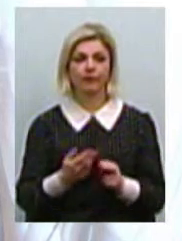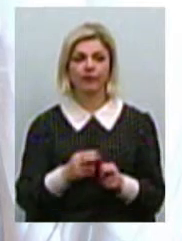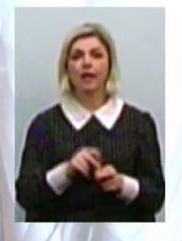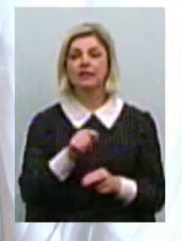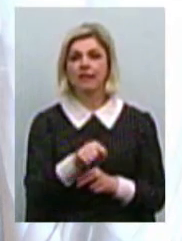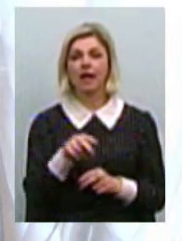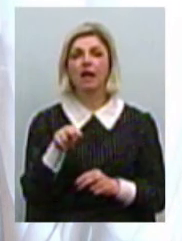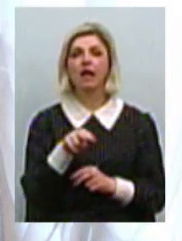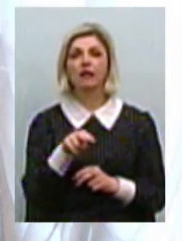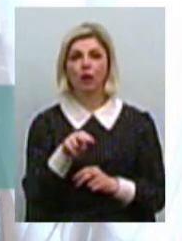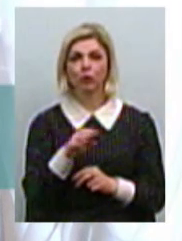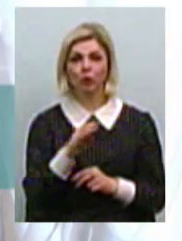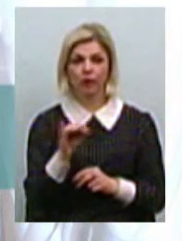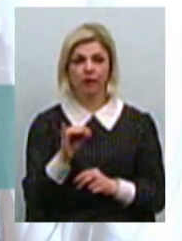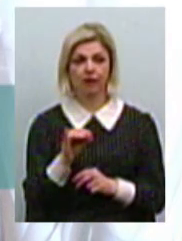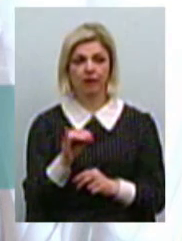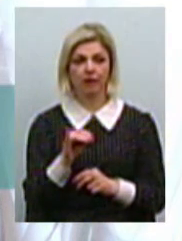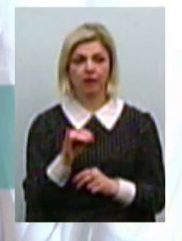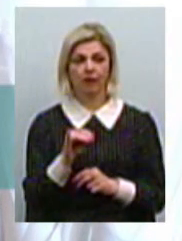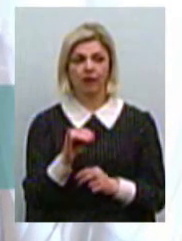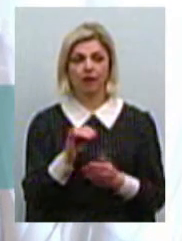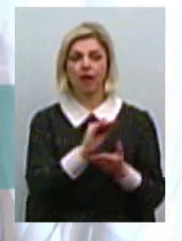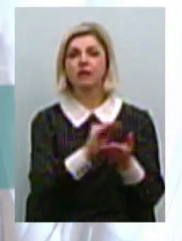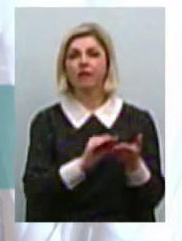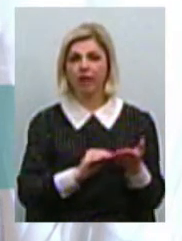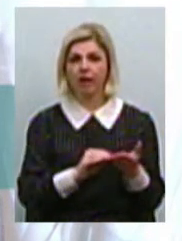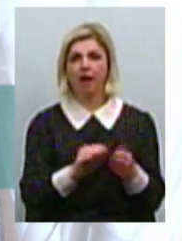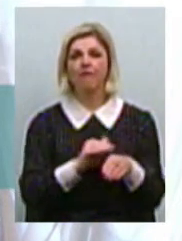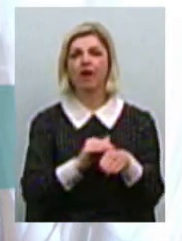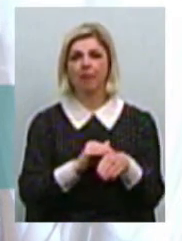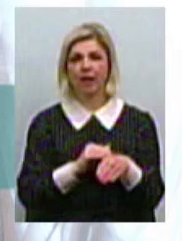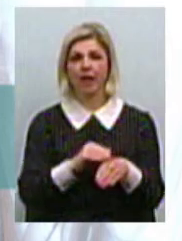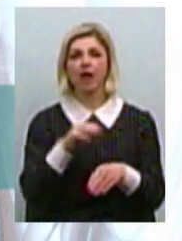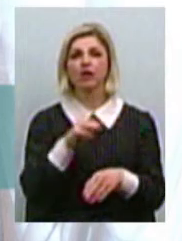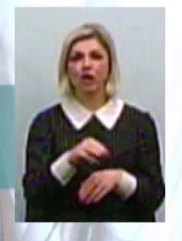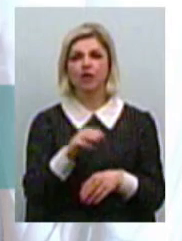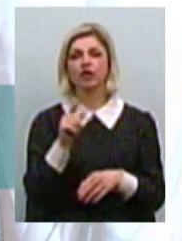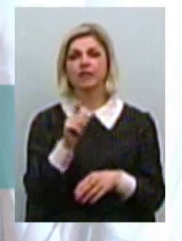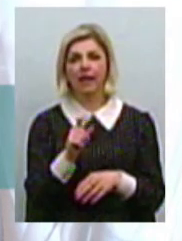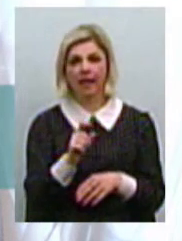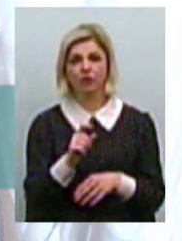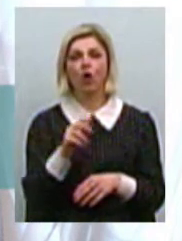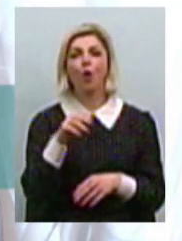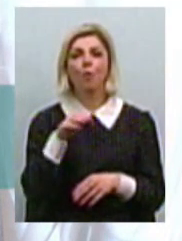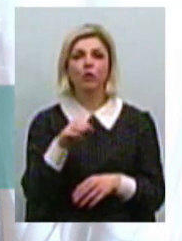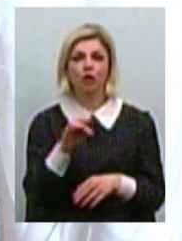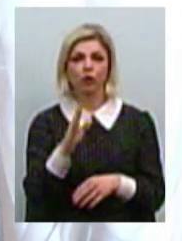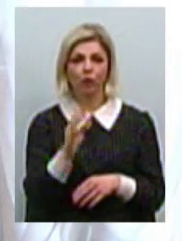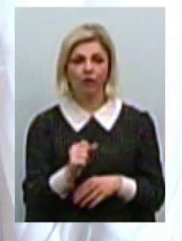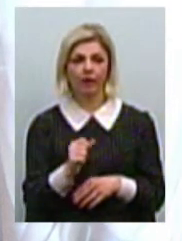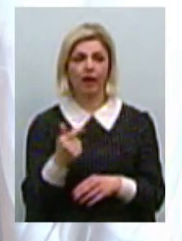літературні наробки Пайкіна, Тьосова, Терещенка, Олександра Зелінського, Молчанова,